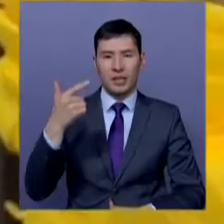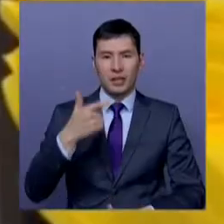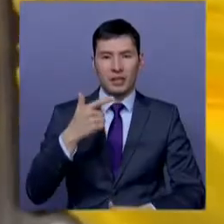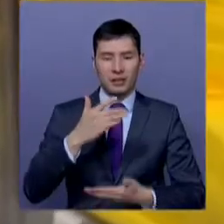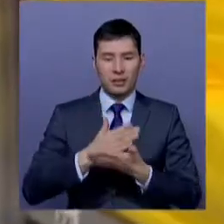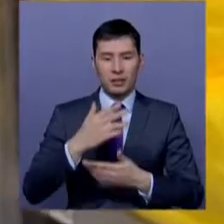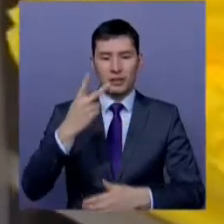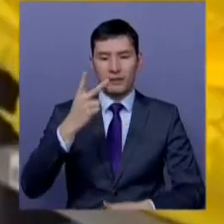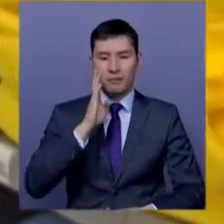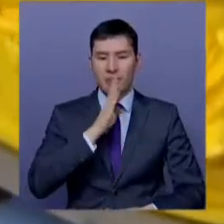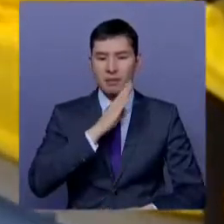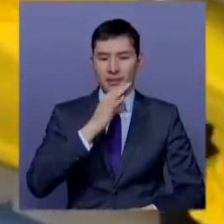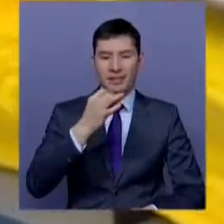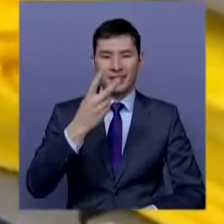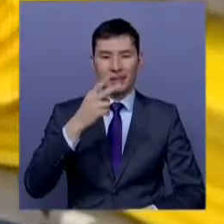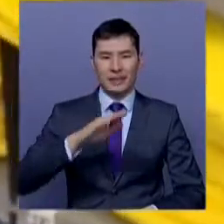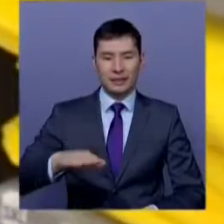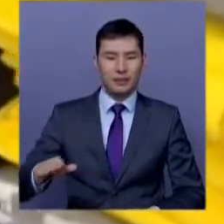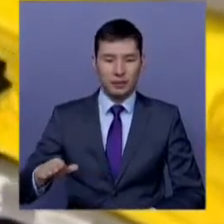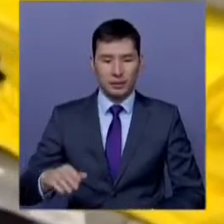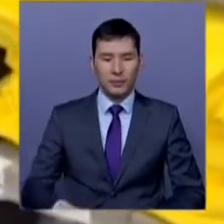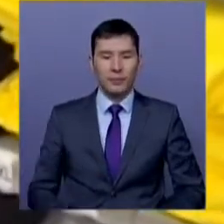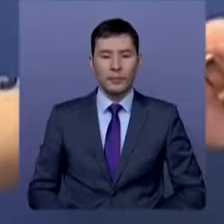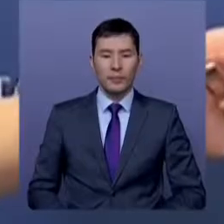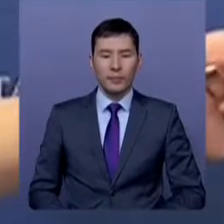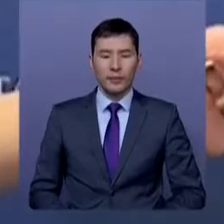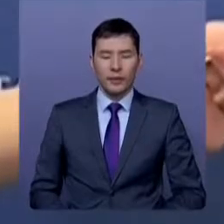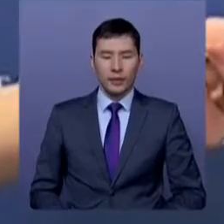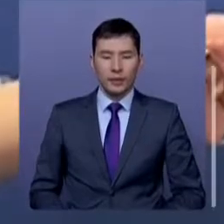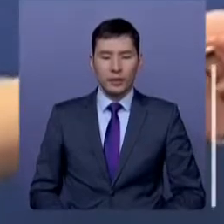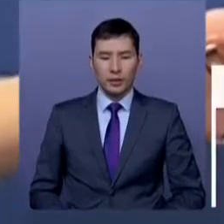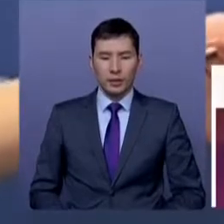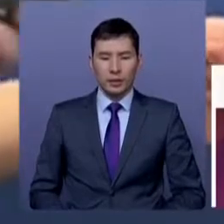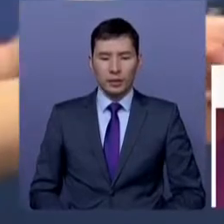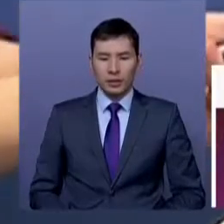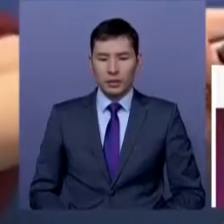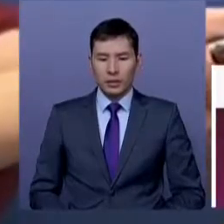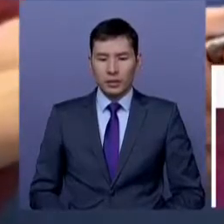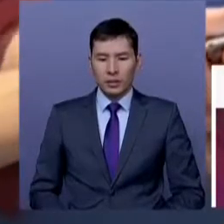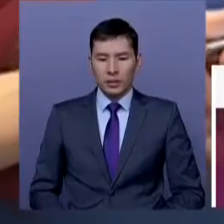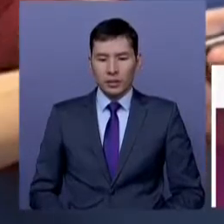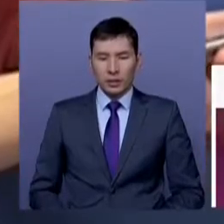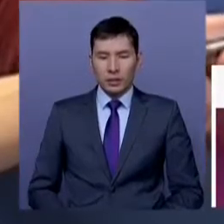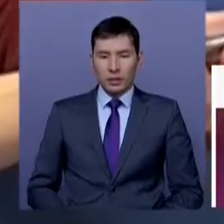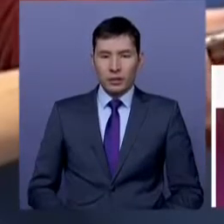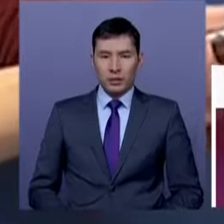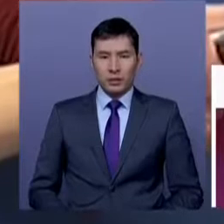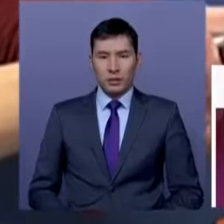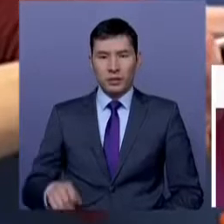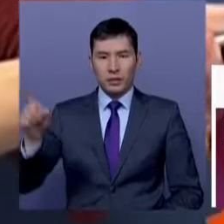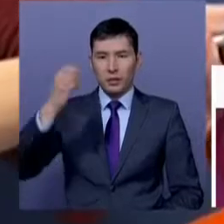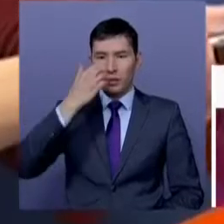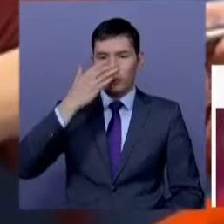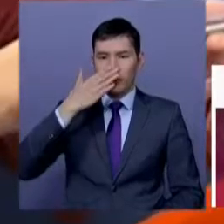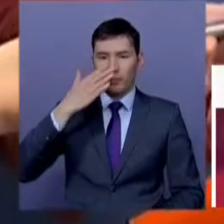қажетті медициналық қорғану құралдары мен азық-түлікпен қамтылған деді. Diamond Princess круиздік кемедегі біздің